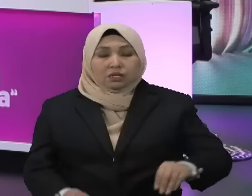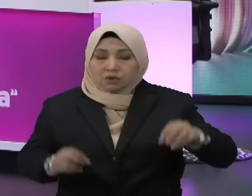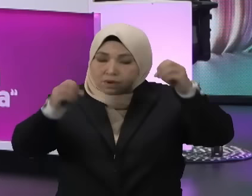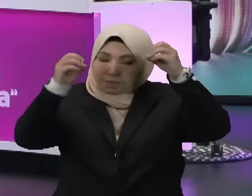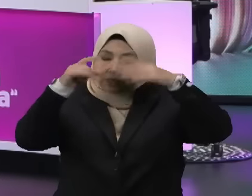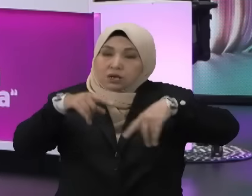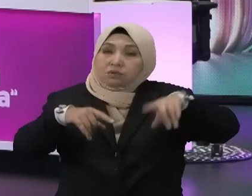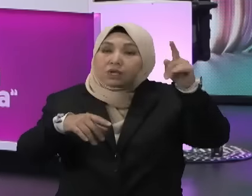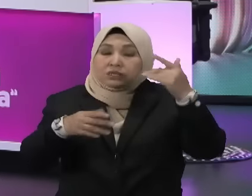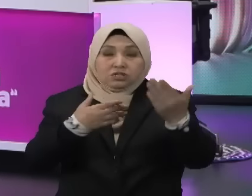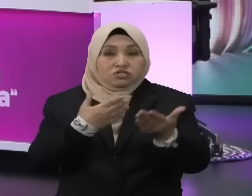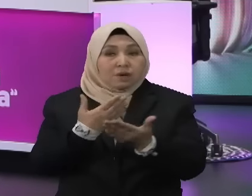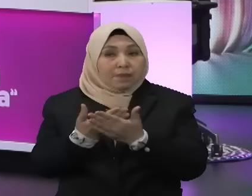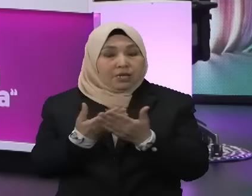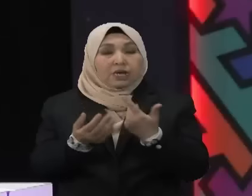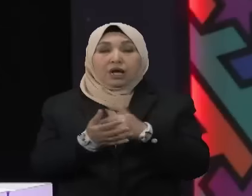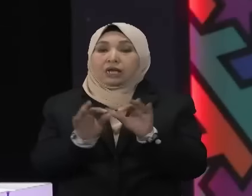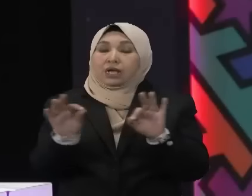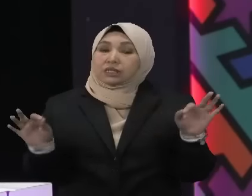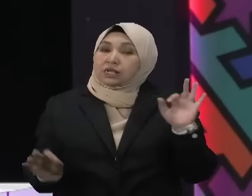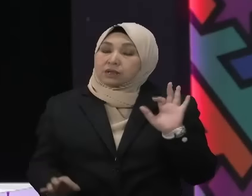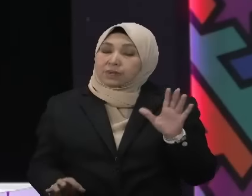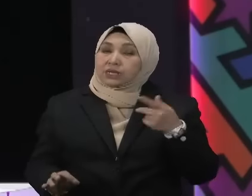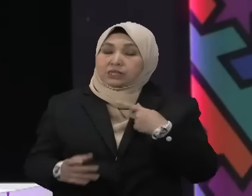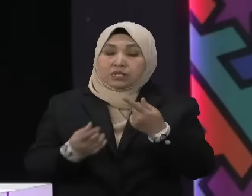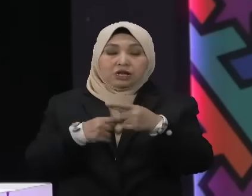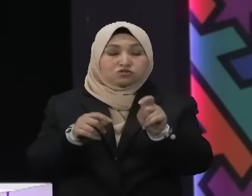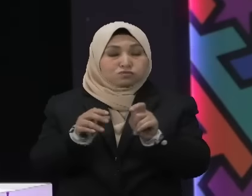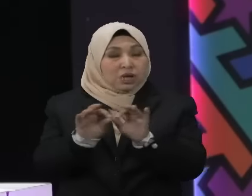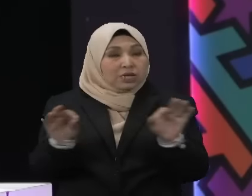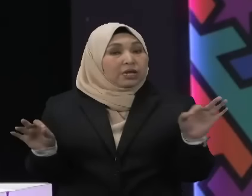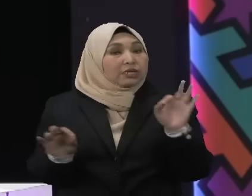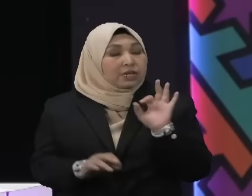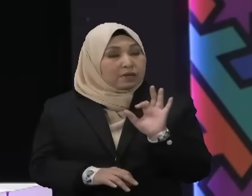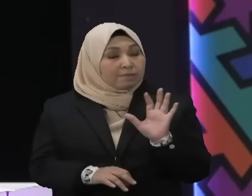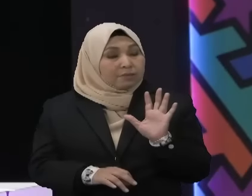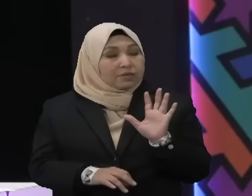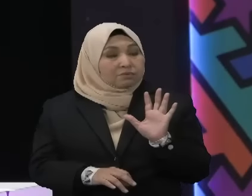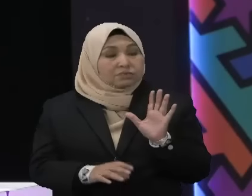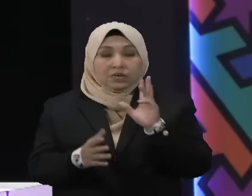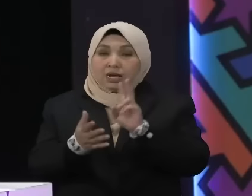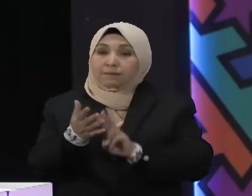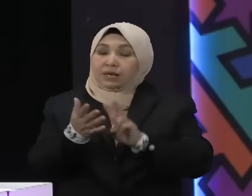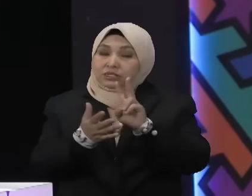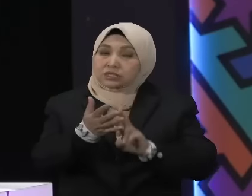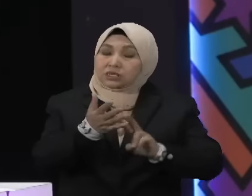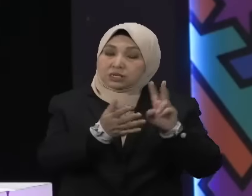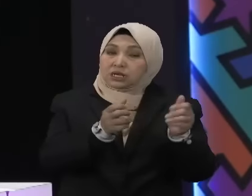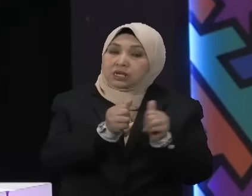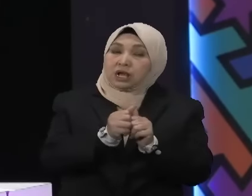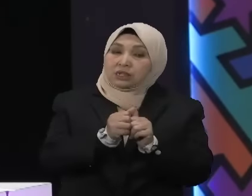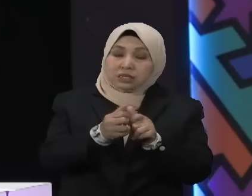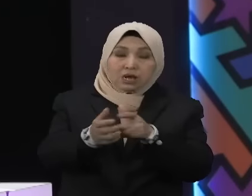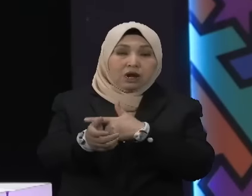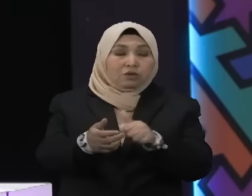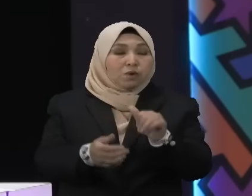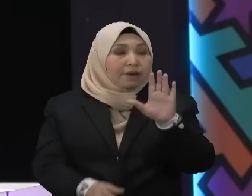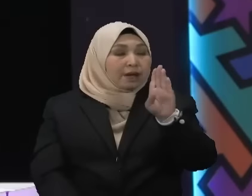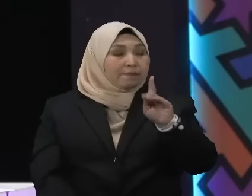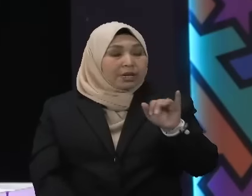kita sampai ke ayat yang kelima. Kita nak cuba membaca ayat yang kelima. Kita nak baca dengan menggunakan tarannum bayati,